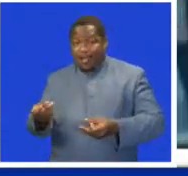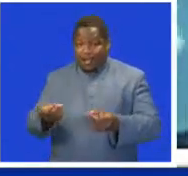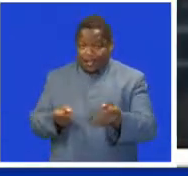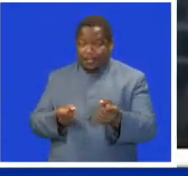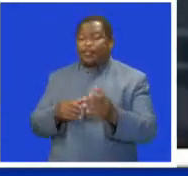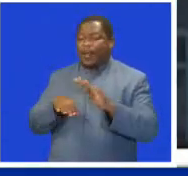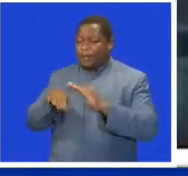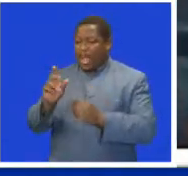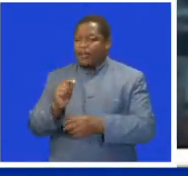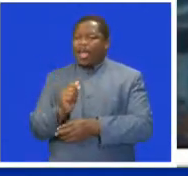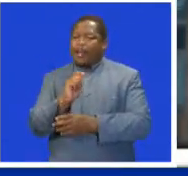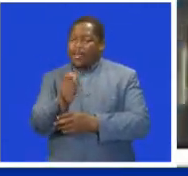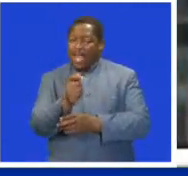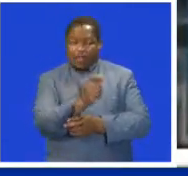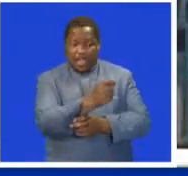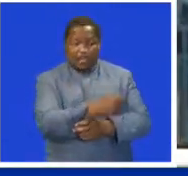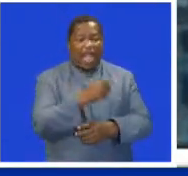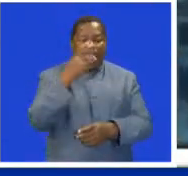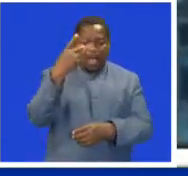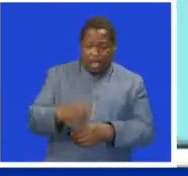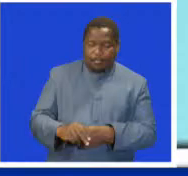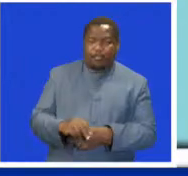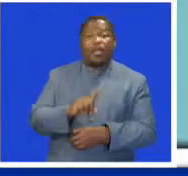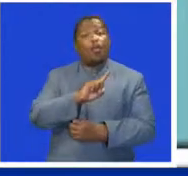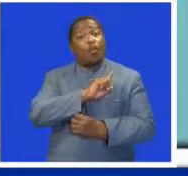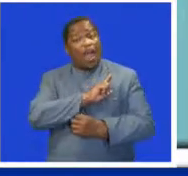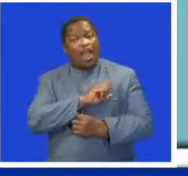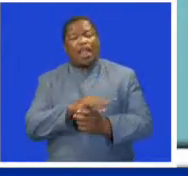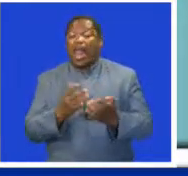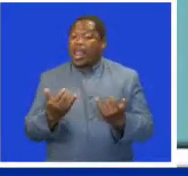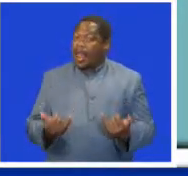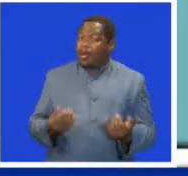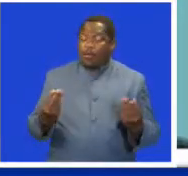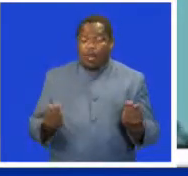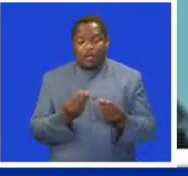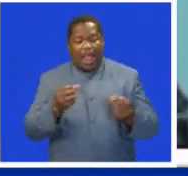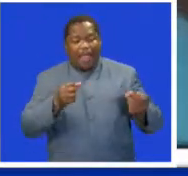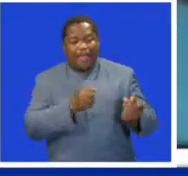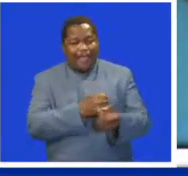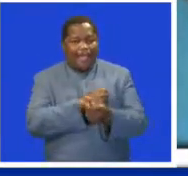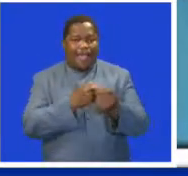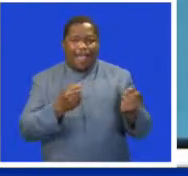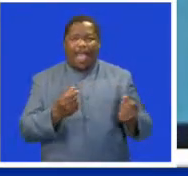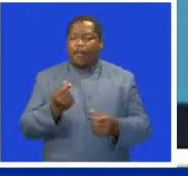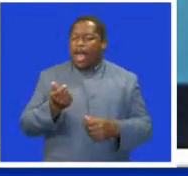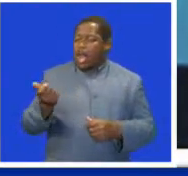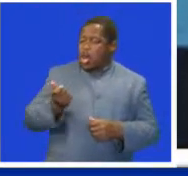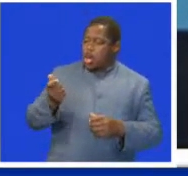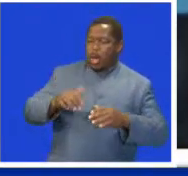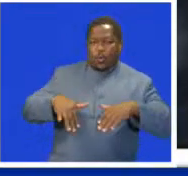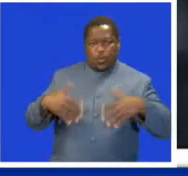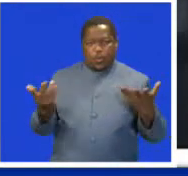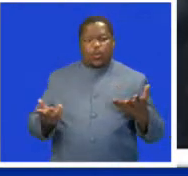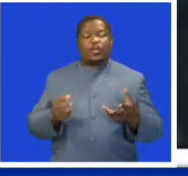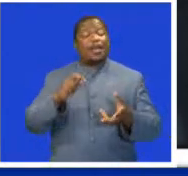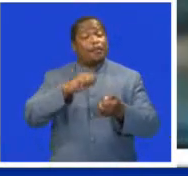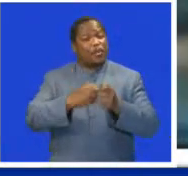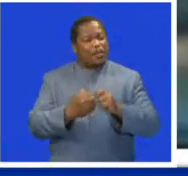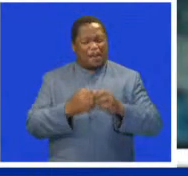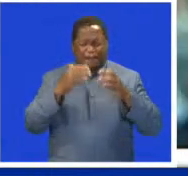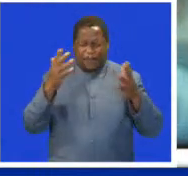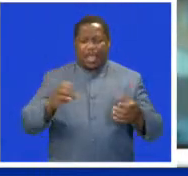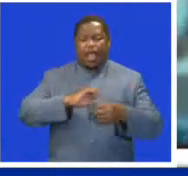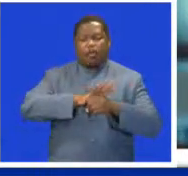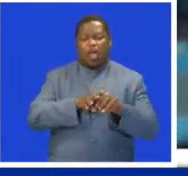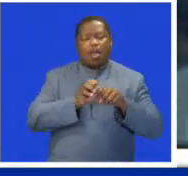masinyane ikakhulu njengoba bahlabeleli bangakhoni kusebenza ngesizathu sekubhedfuka komkhuhlane yi-COVID-19. Tindzaba ngibika